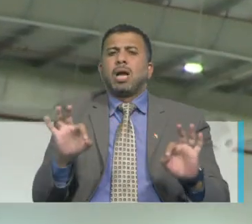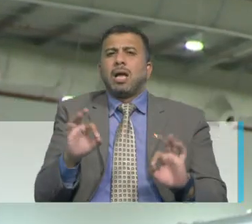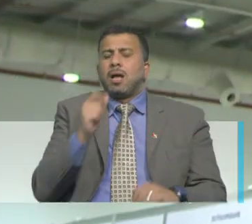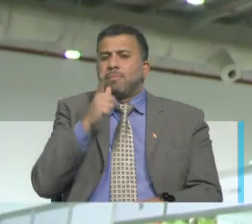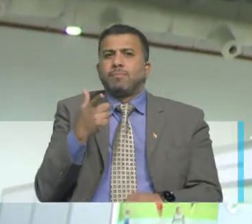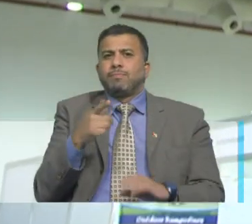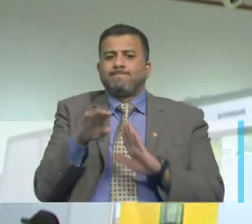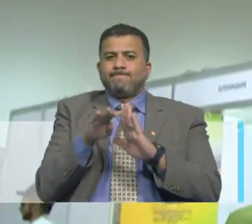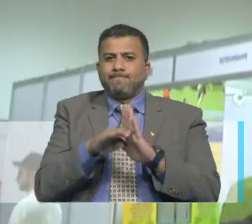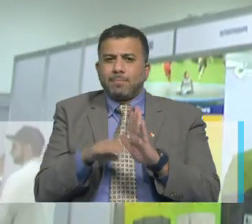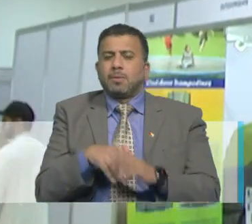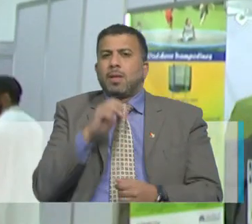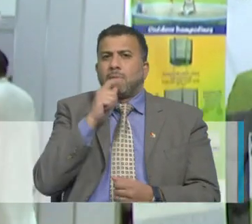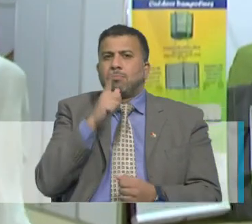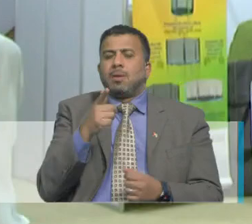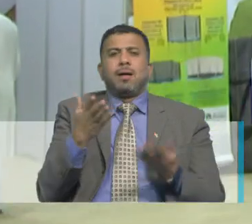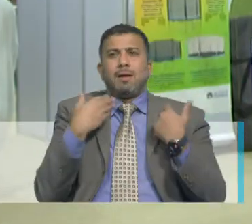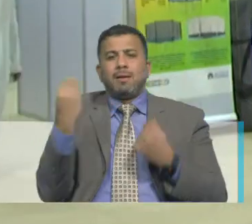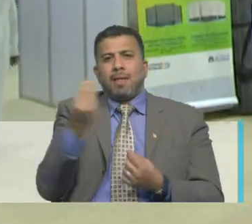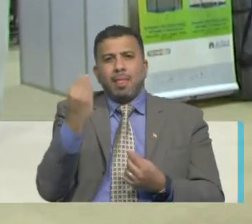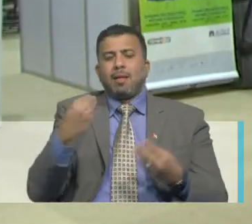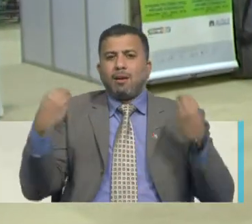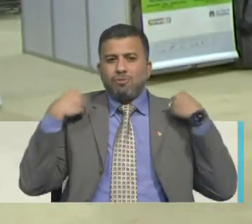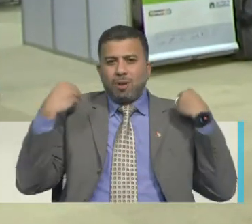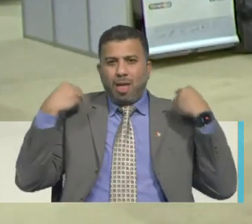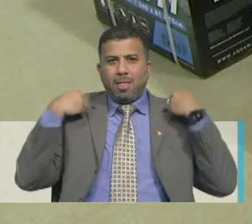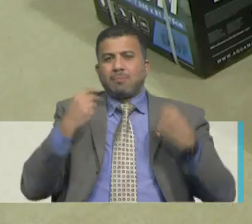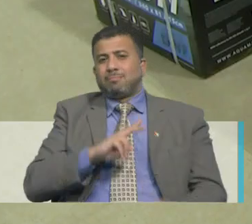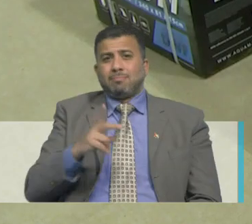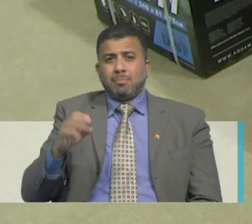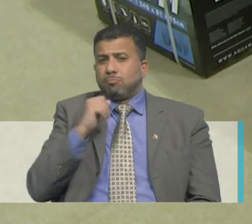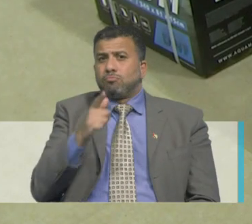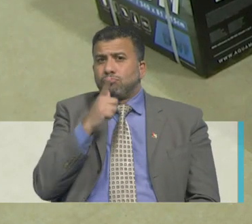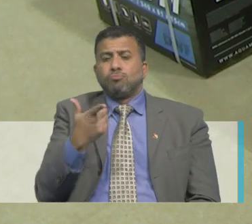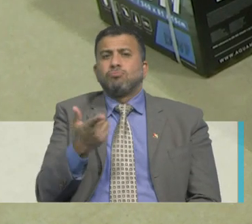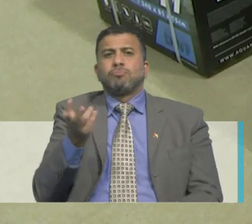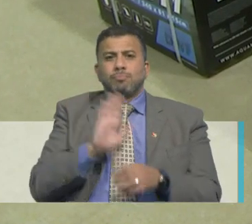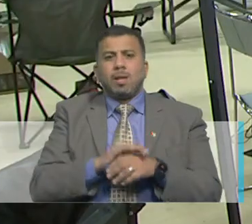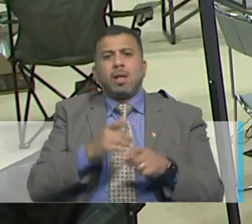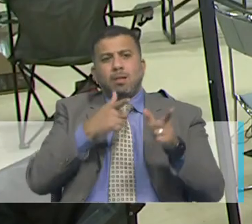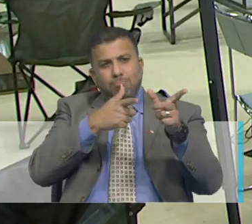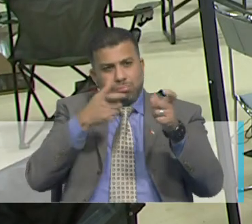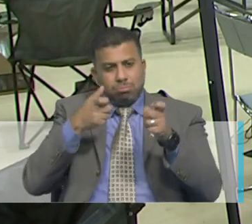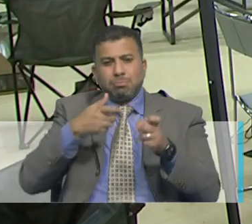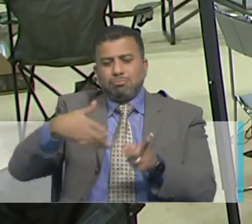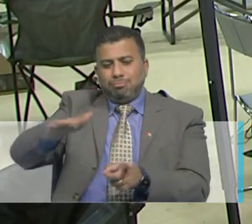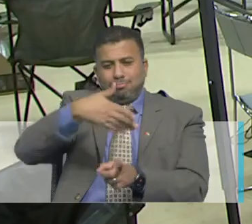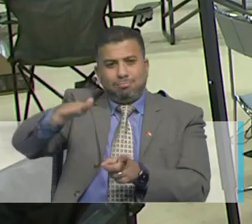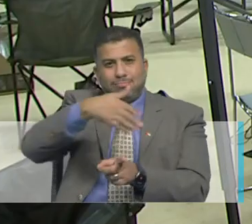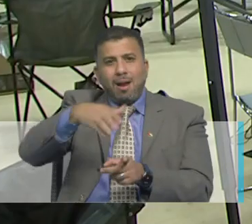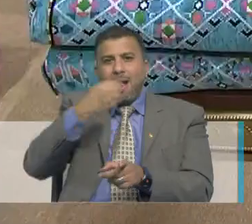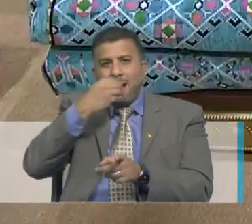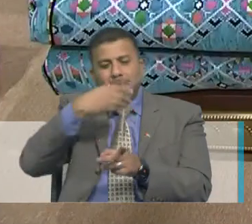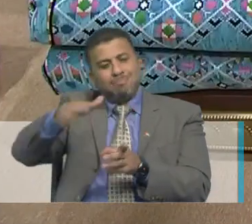التخييم ومعدات ومنتجات الرحلات والرياضات الخارجية بجانب أدوات الصيد والشواء التي